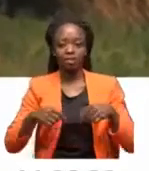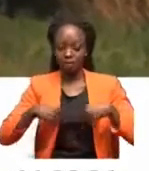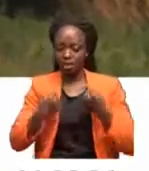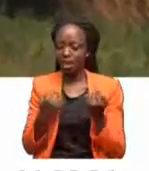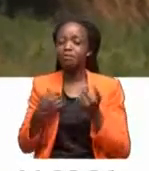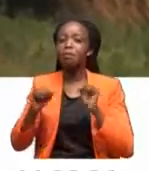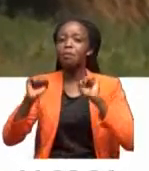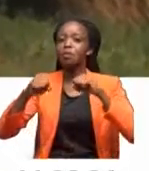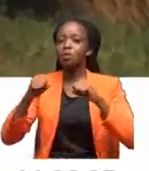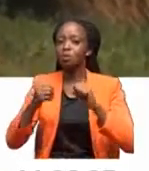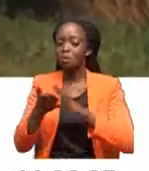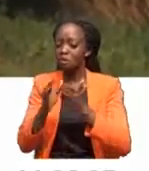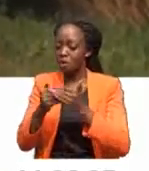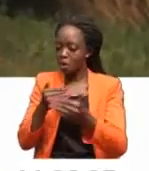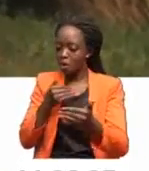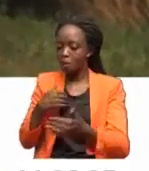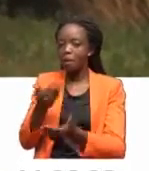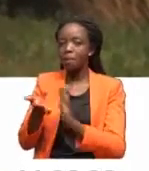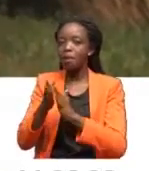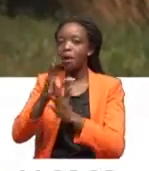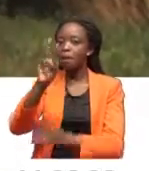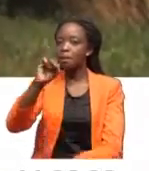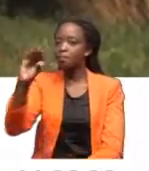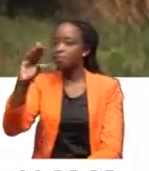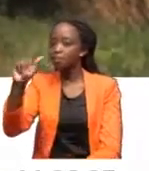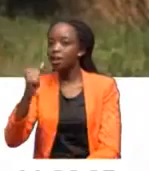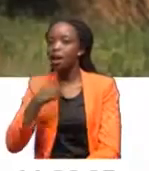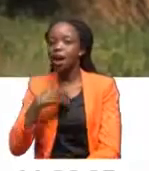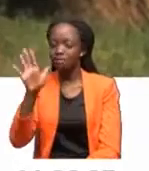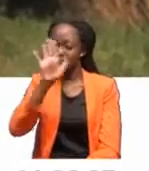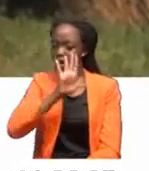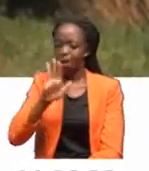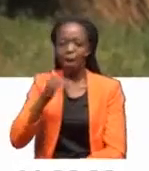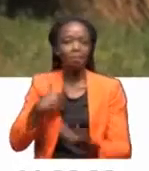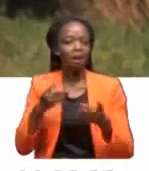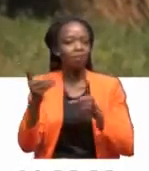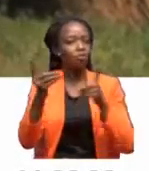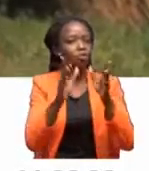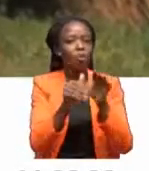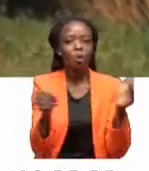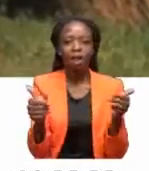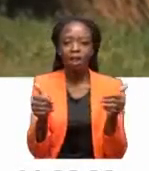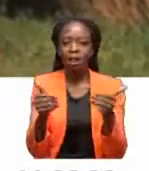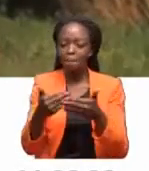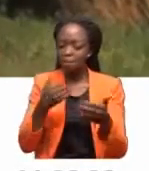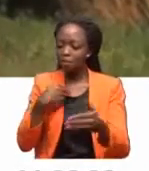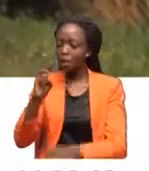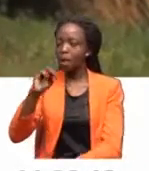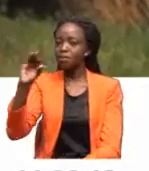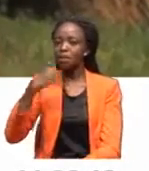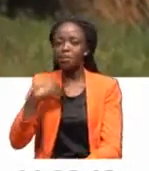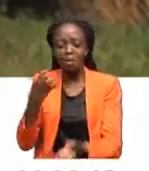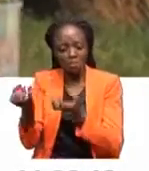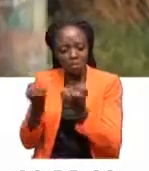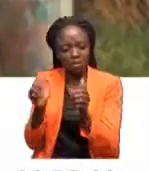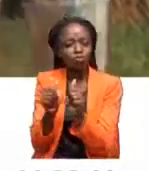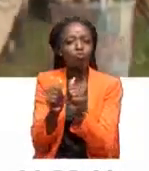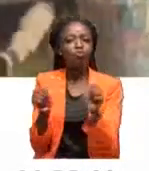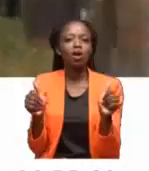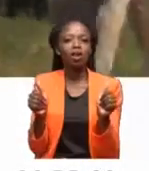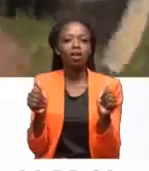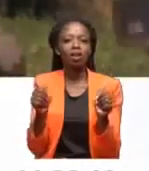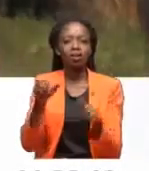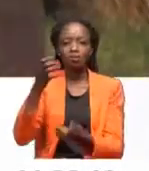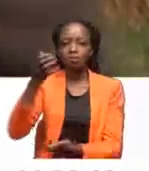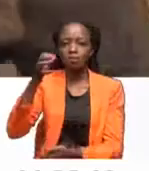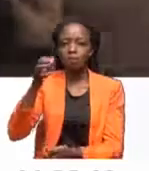MCA nilikuwa na uwezo. Before ni kuwe MCA nilikuwa na drive magari zangu. Before ni kuwe MCA nilikuwa nafanya biashara yangu ya kuuza magari. So mimi siko